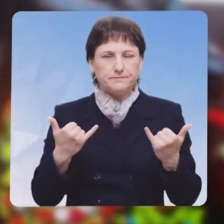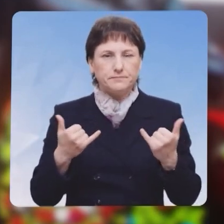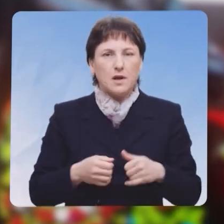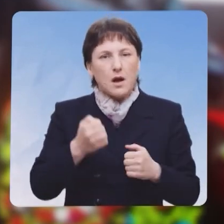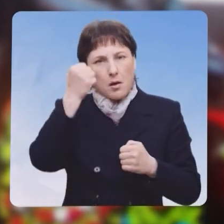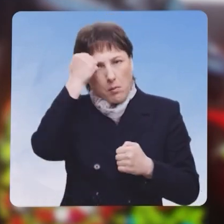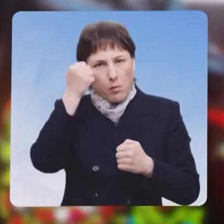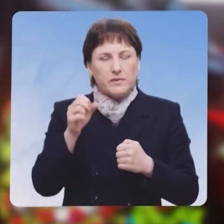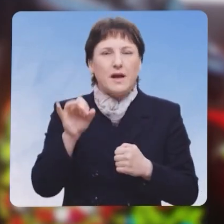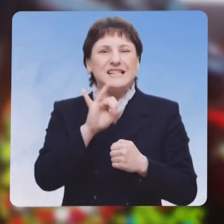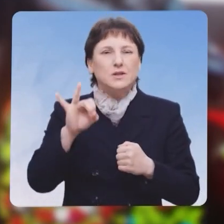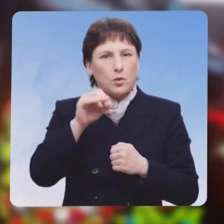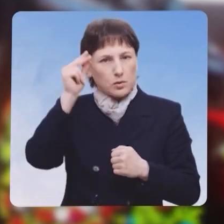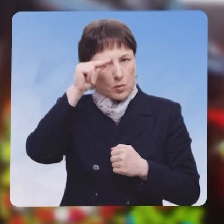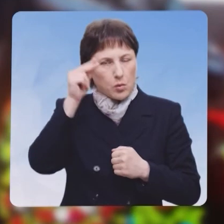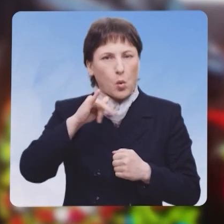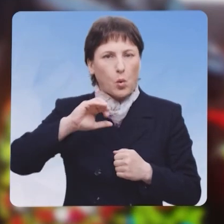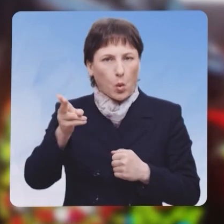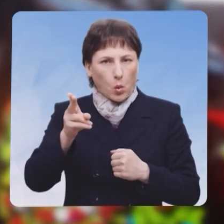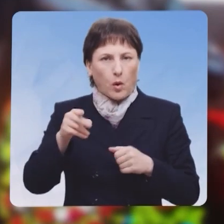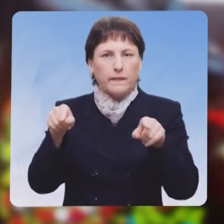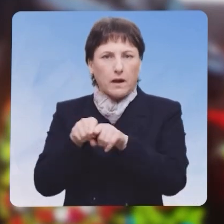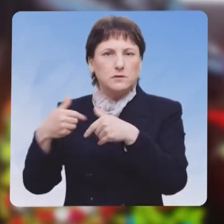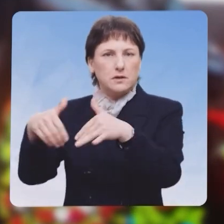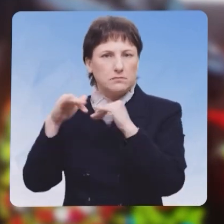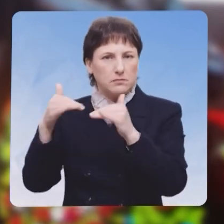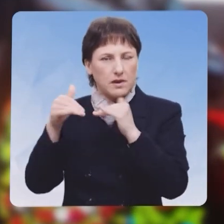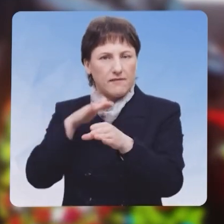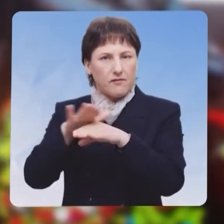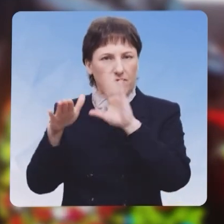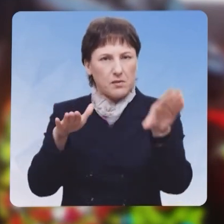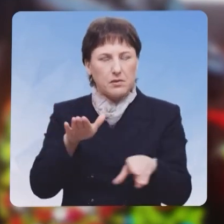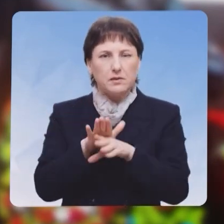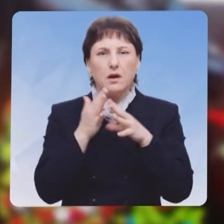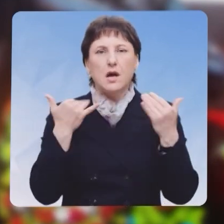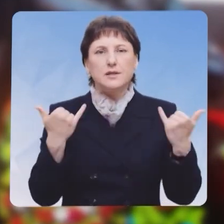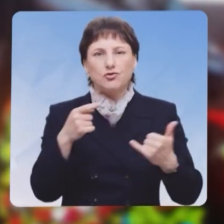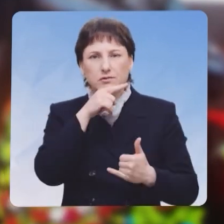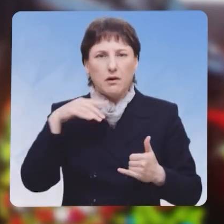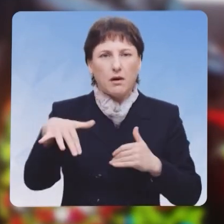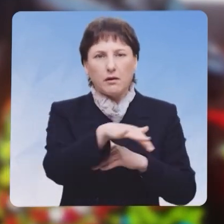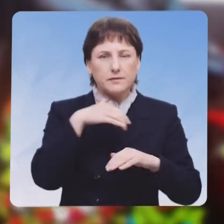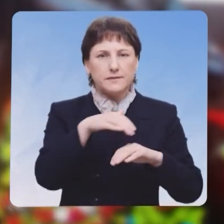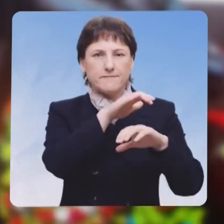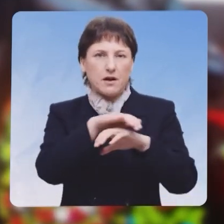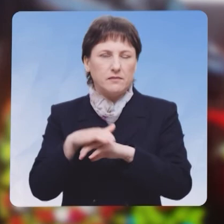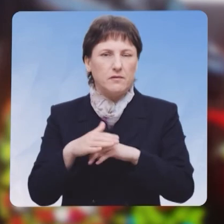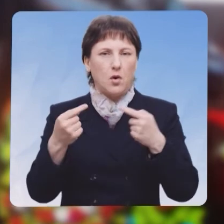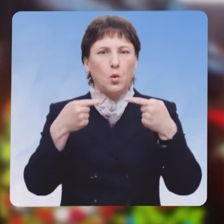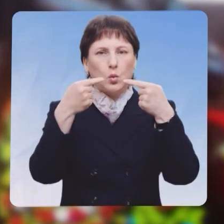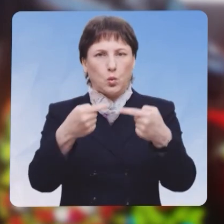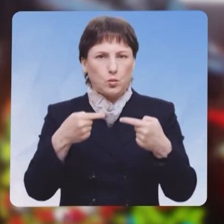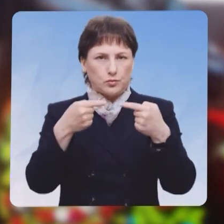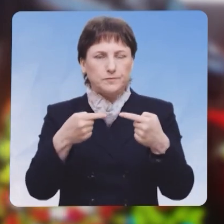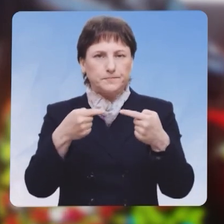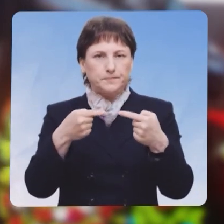сегодня. Помня уроки истории, следуя заветам предков, Россия отстаивает историческую правду